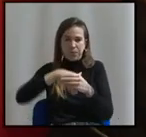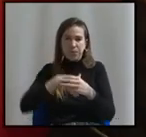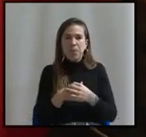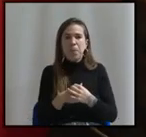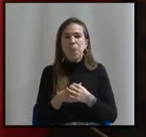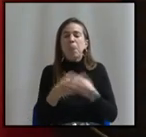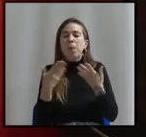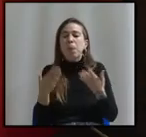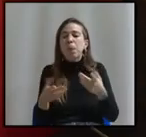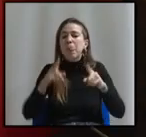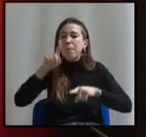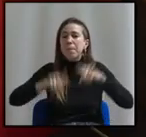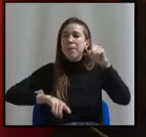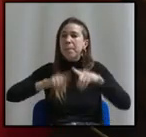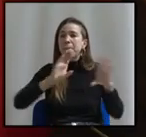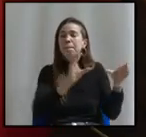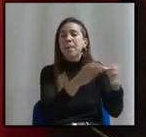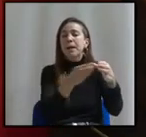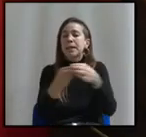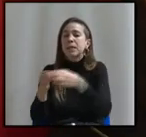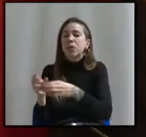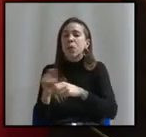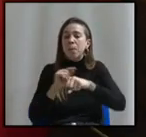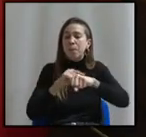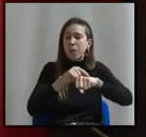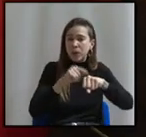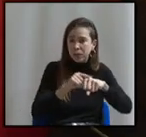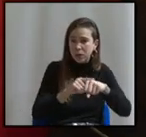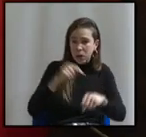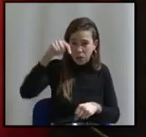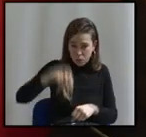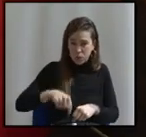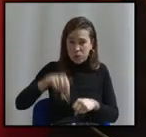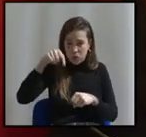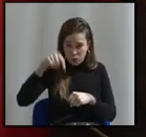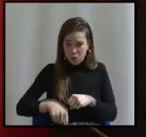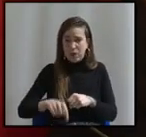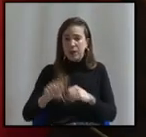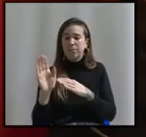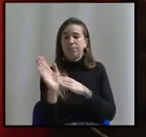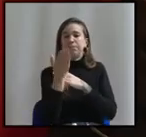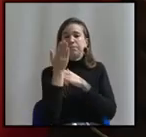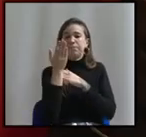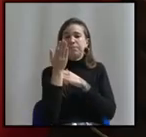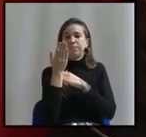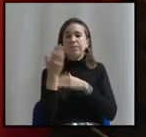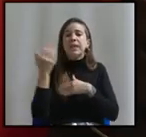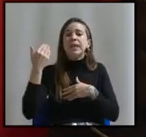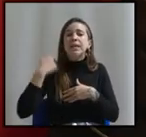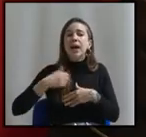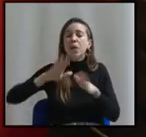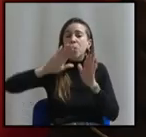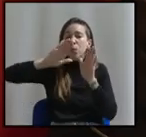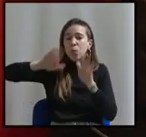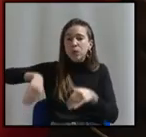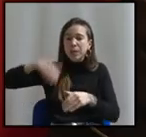I a segons quin partit d'aquest consistori, d'aquests que presenten avui aquesta moció, ja els van reprovar a les últimes